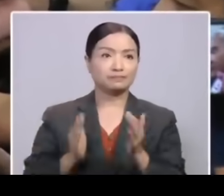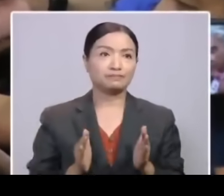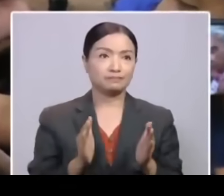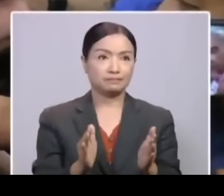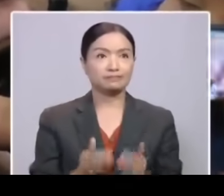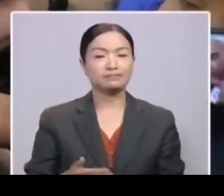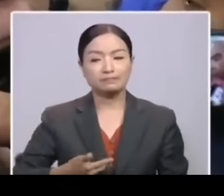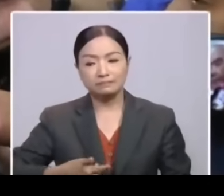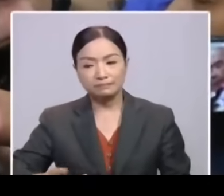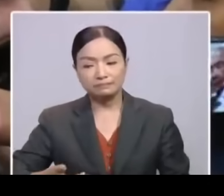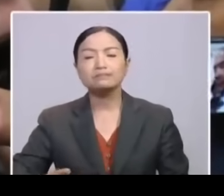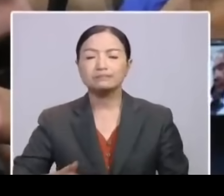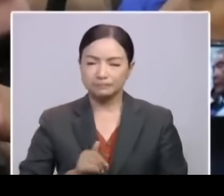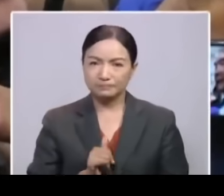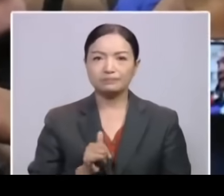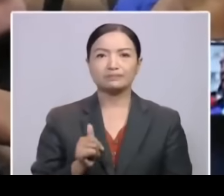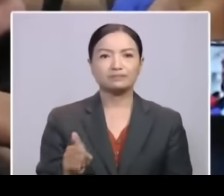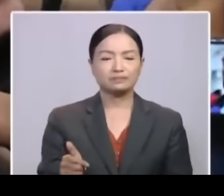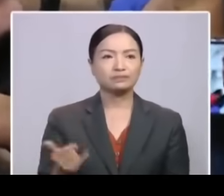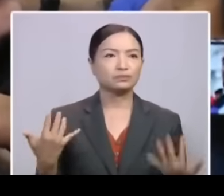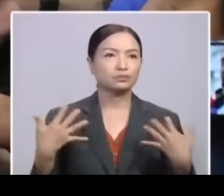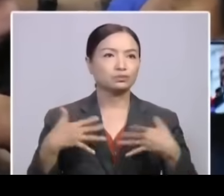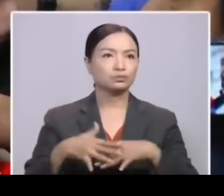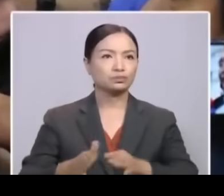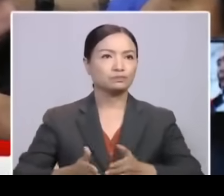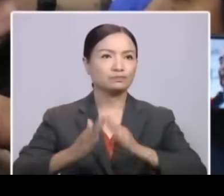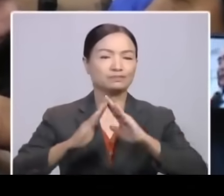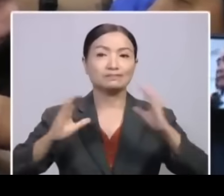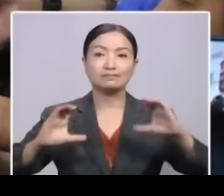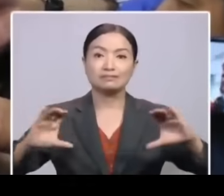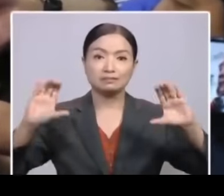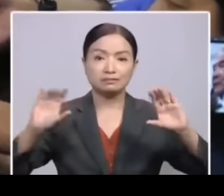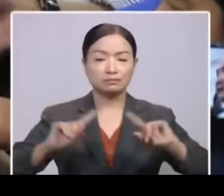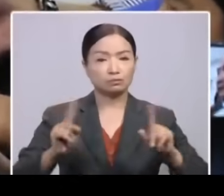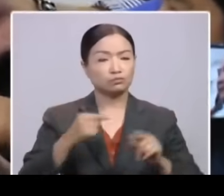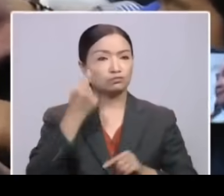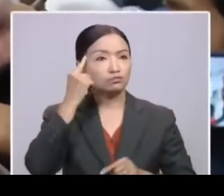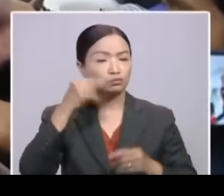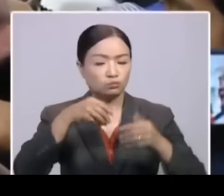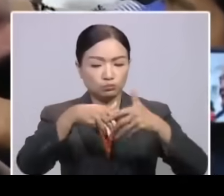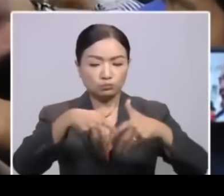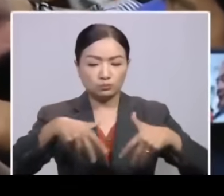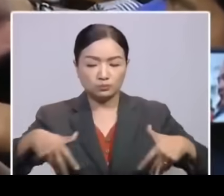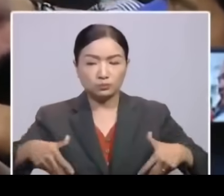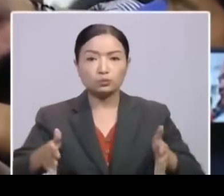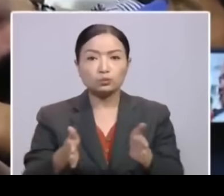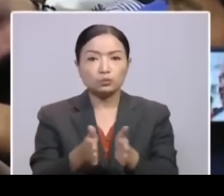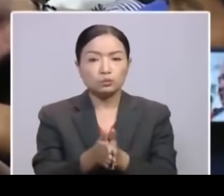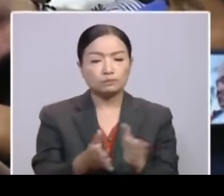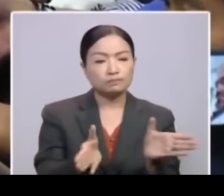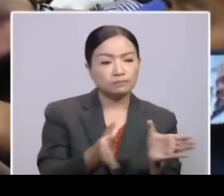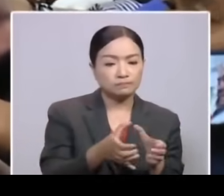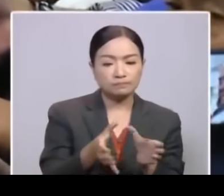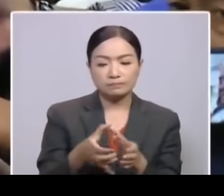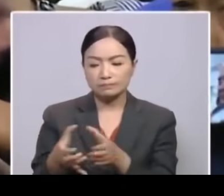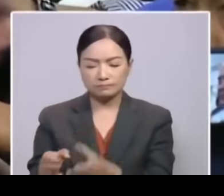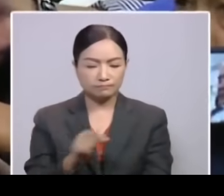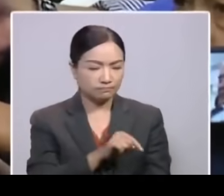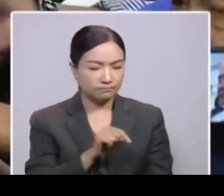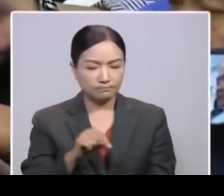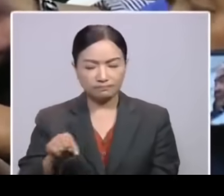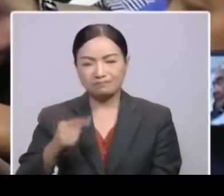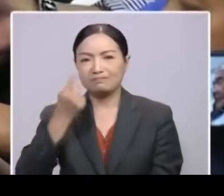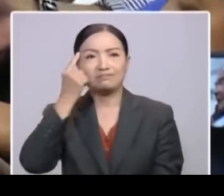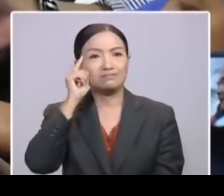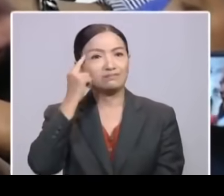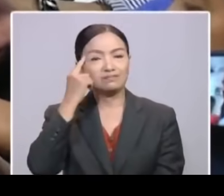มาตามคำเชิญของพรรคเพื่อไทยในการร่วมรัฐบาลแต่ว่ายังไม่รู้เลยว่าโครงสร้างในการร่วมรัฐบาลมีพรรคไหนบ้างแล้วก็ยัง